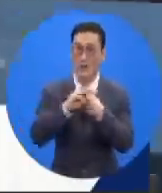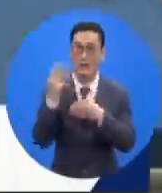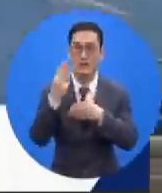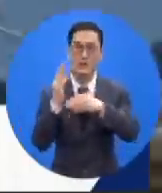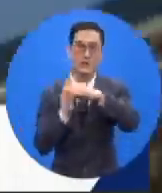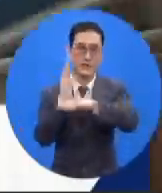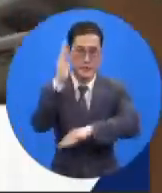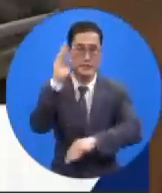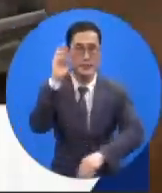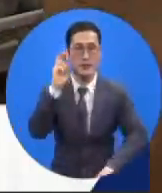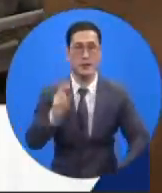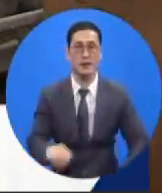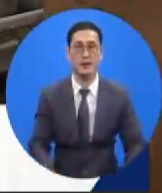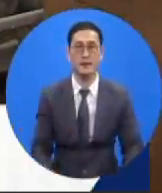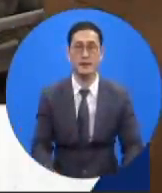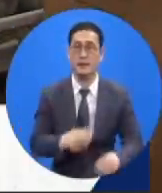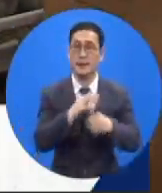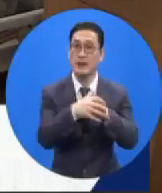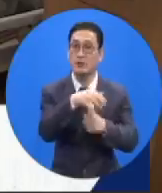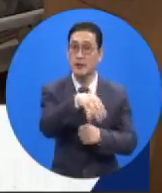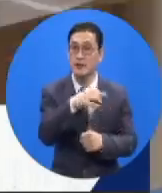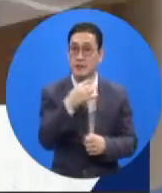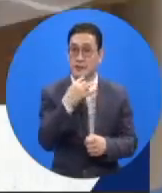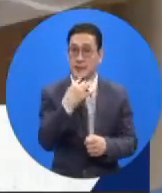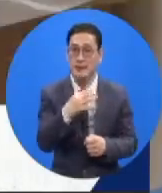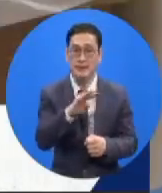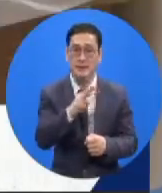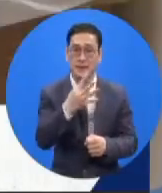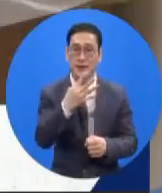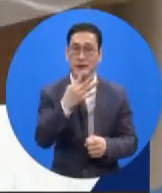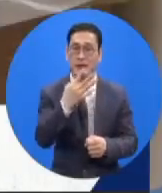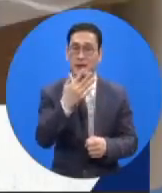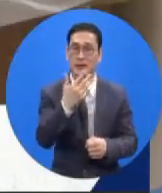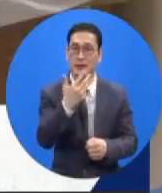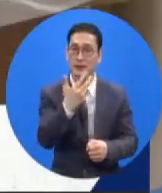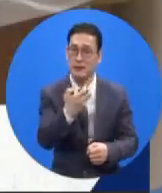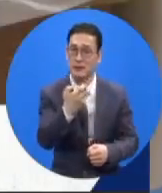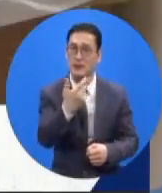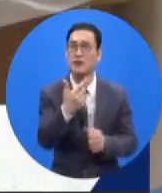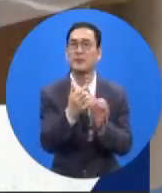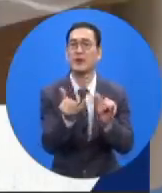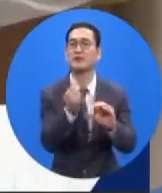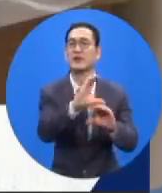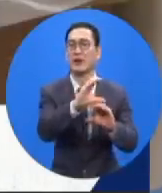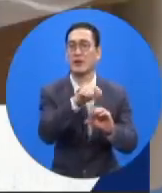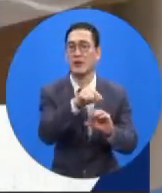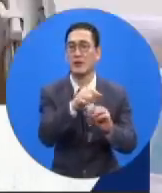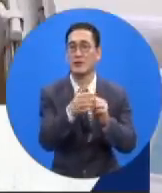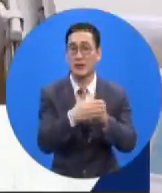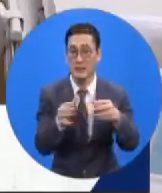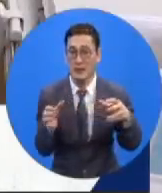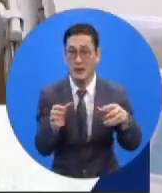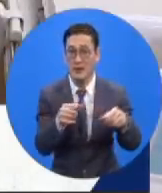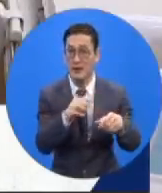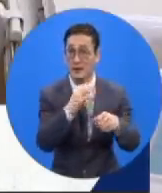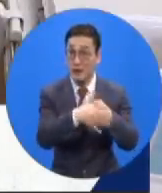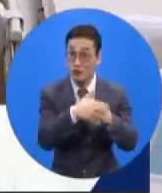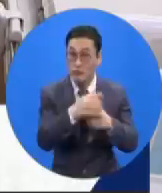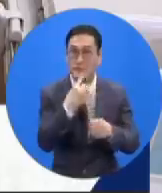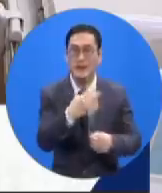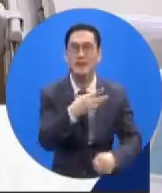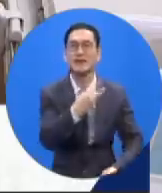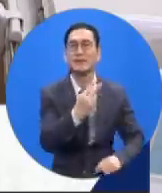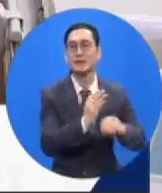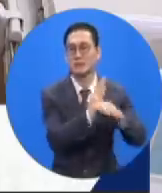것으로 보입니다. 대구에서만 476명의 확진자가 추가로 나오면서 확진자 수가 2,000명을 넘어섰고요.